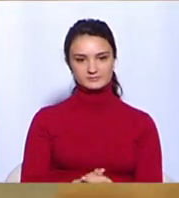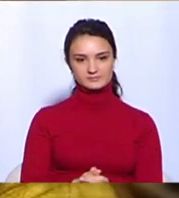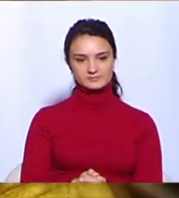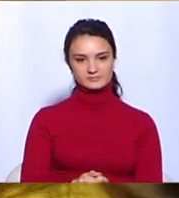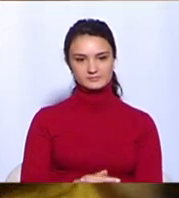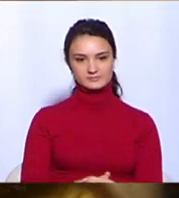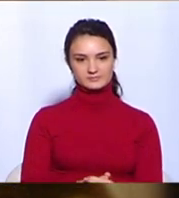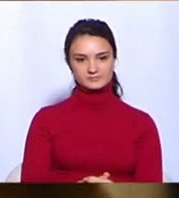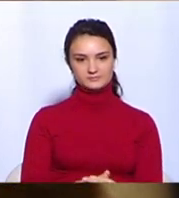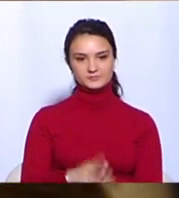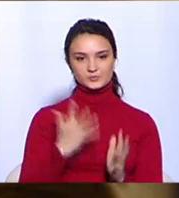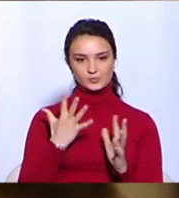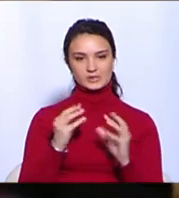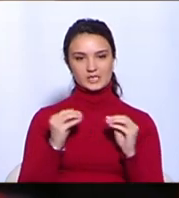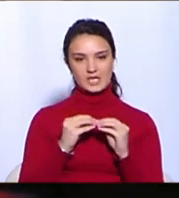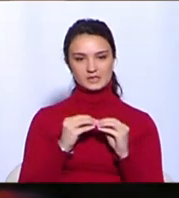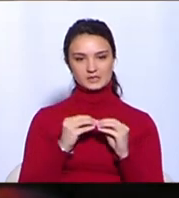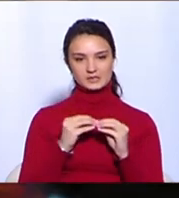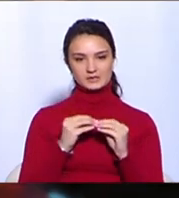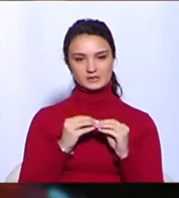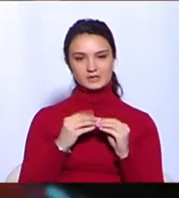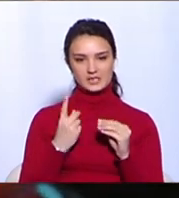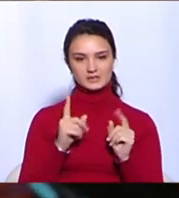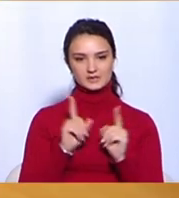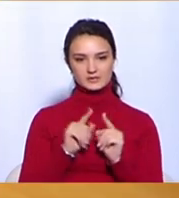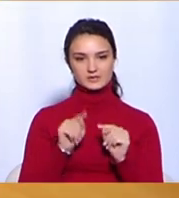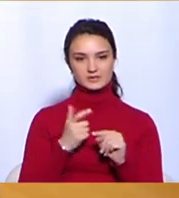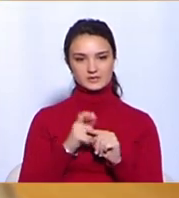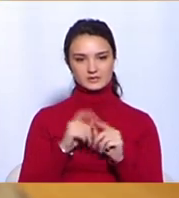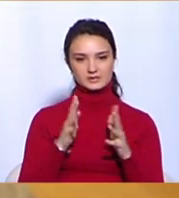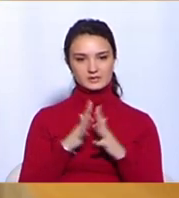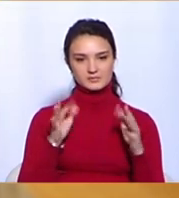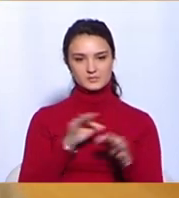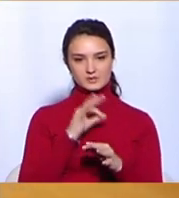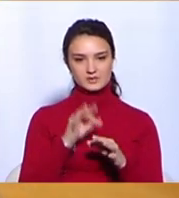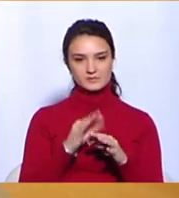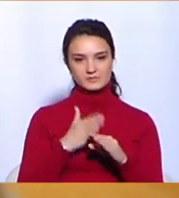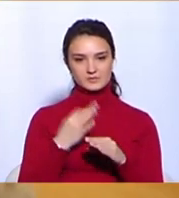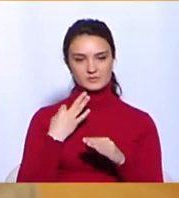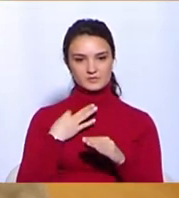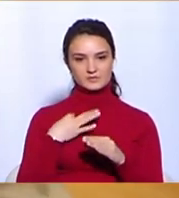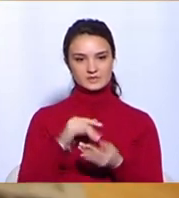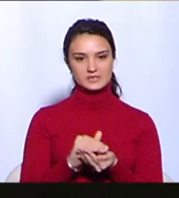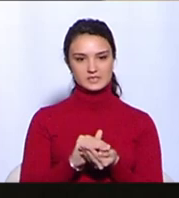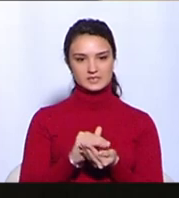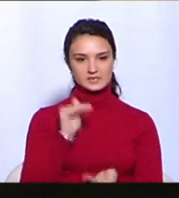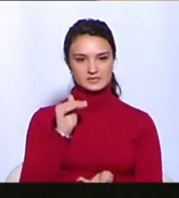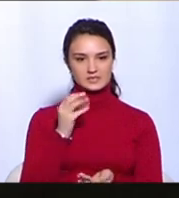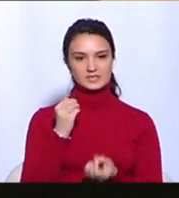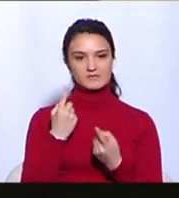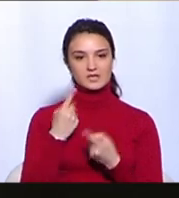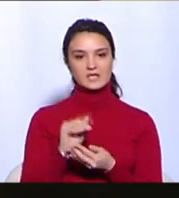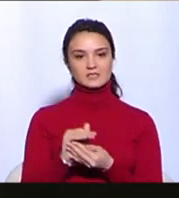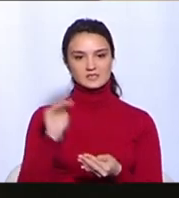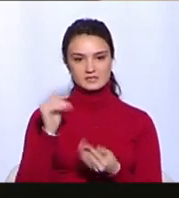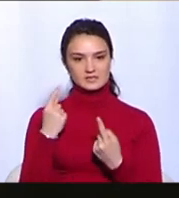ხუთი და 10 არა აქვს მნიშვნელობა ერთსეც ძალიან დიდი პასუხისმგებლობა შვილის აღზრდა გაზრდა კიდე სხვა